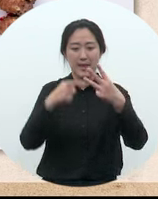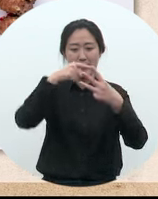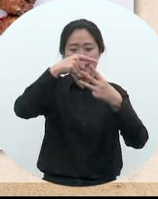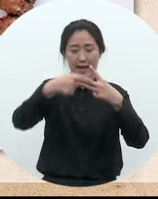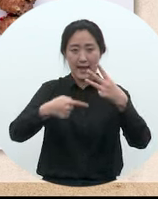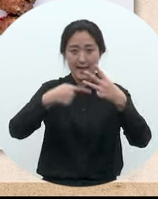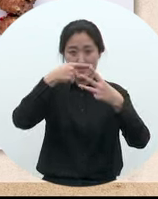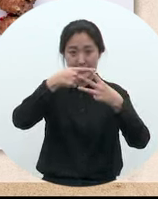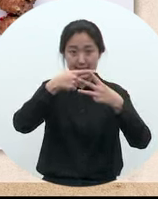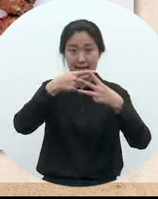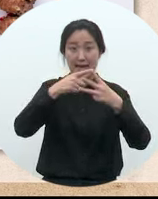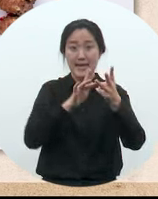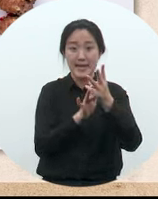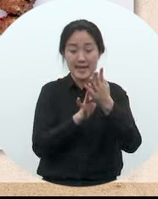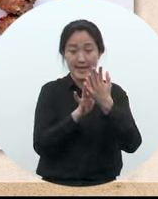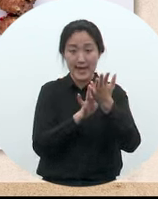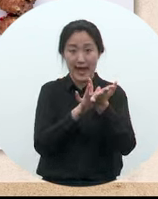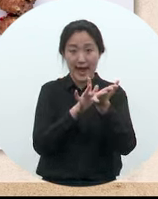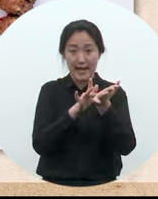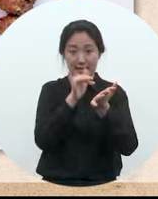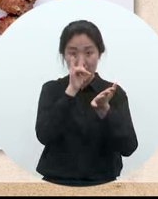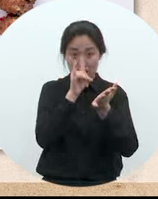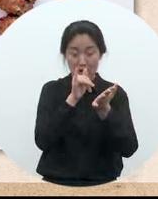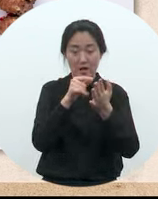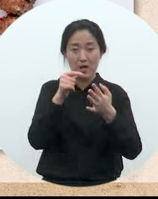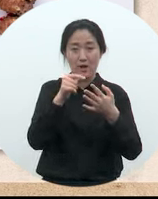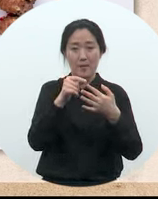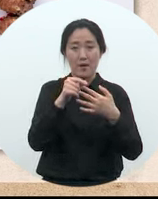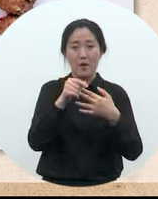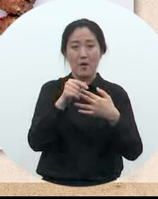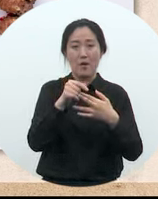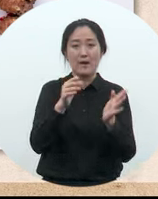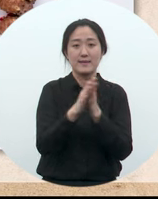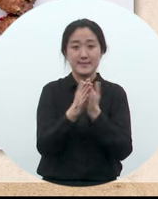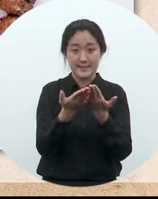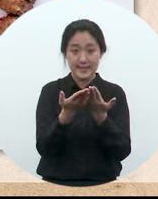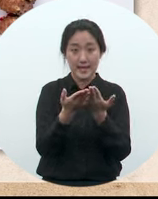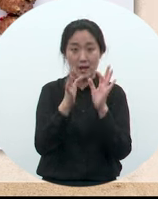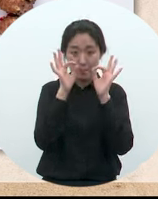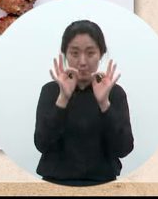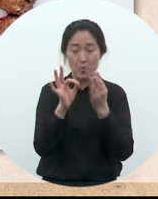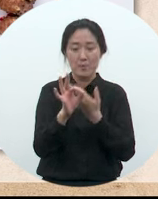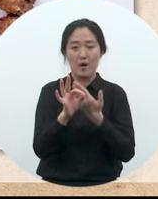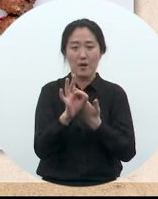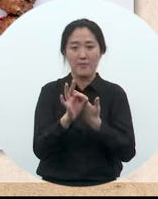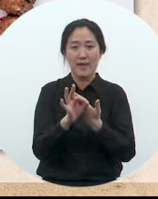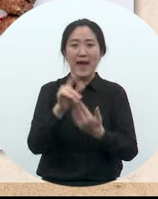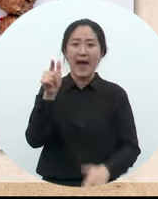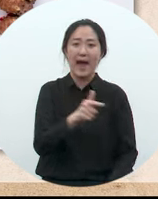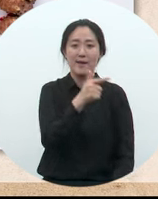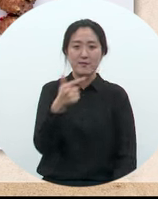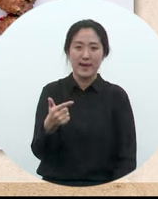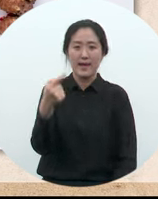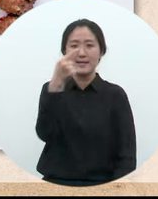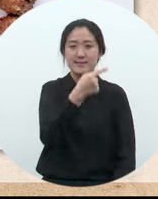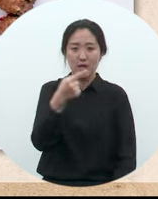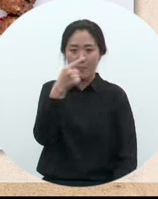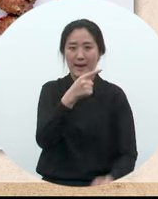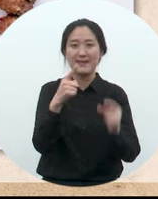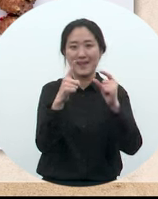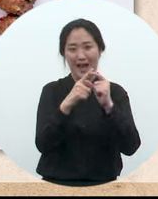이렇게 세 가지 약재가 총명탕입니다. 동의보감에 보게 되면은 총명탕을 먹게 되면은